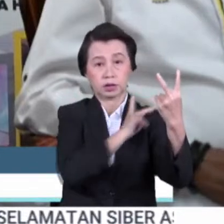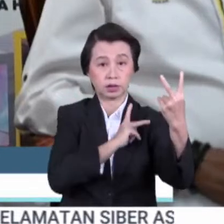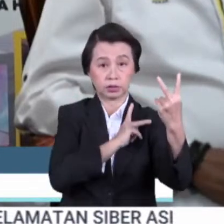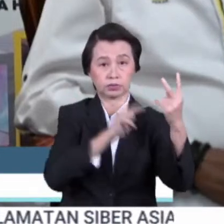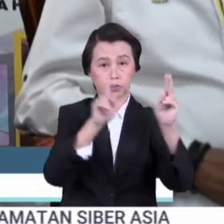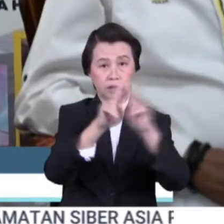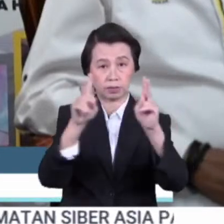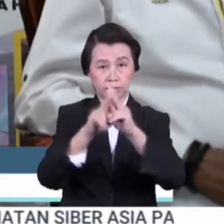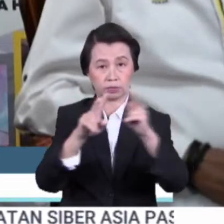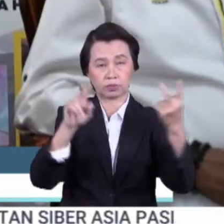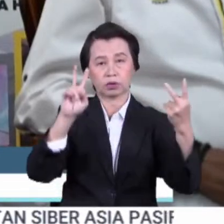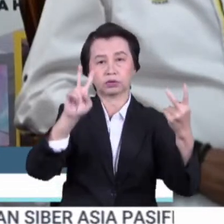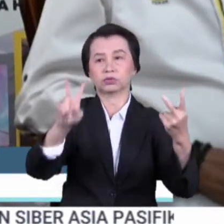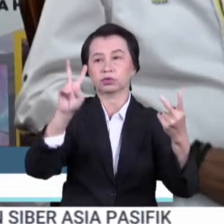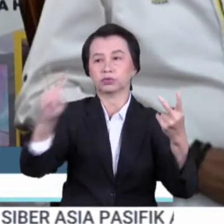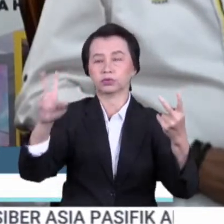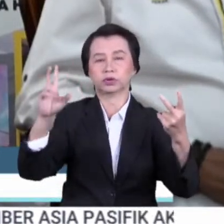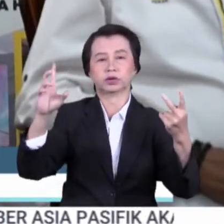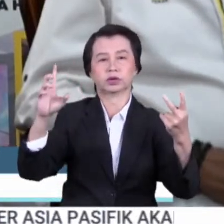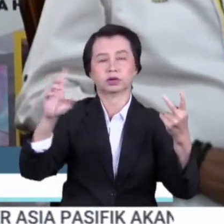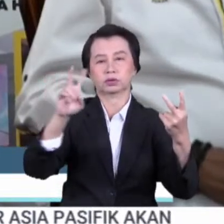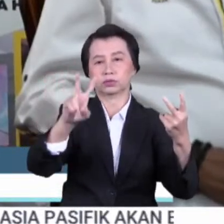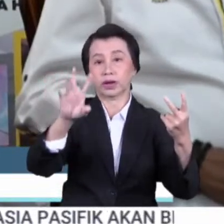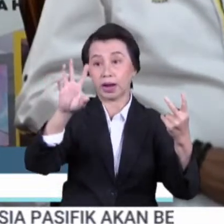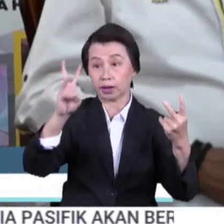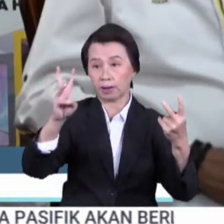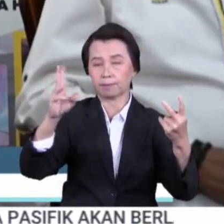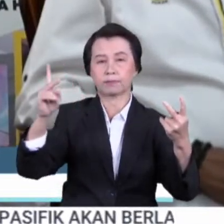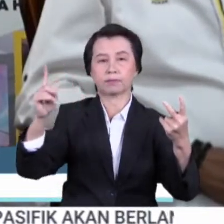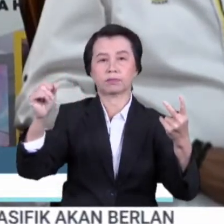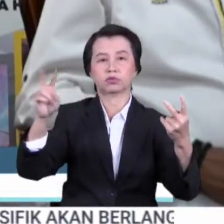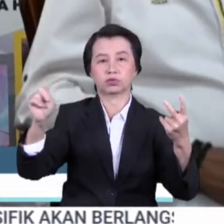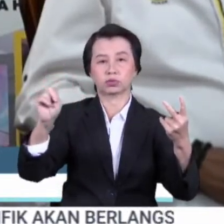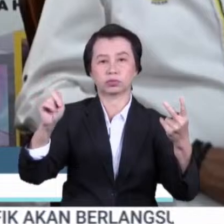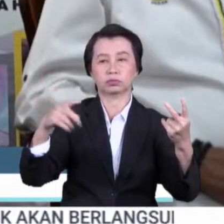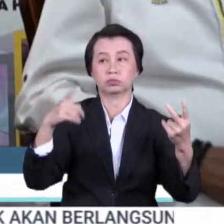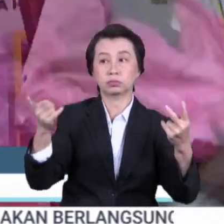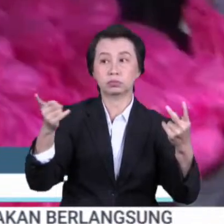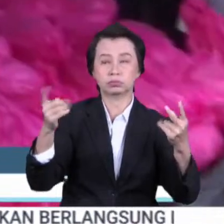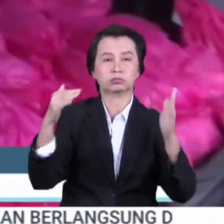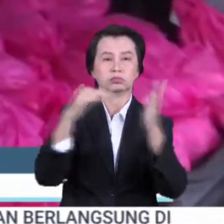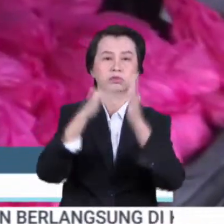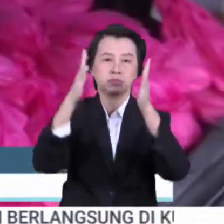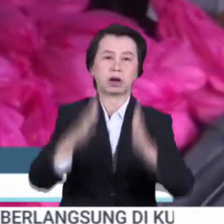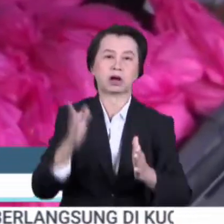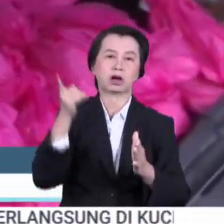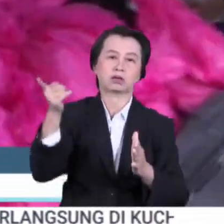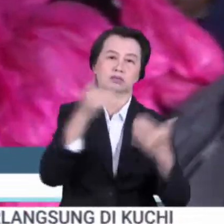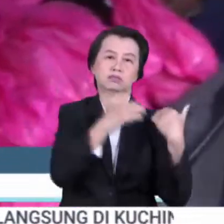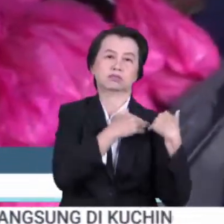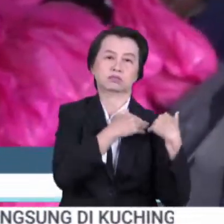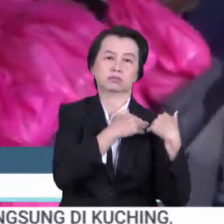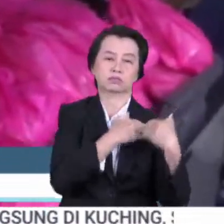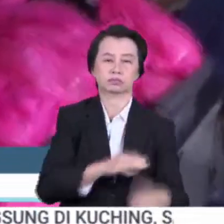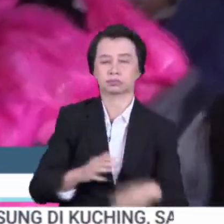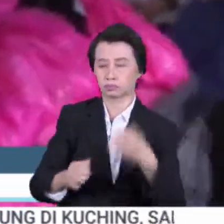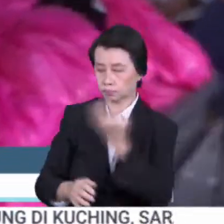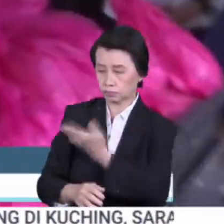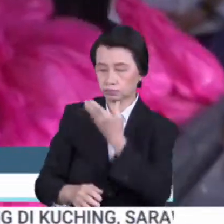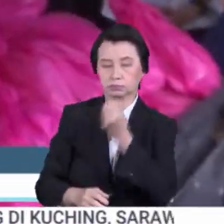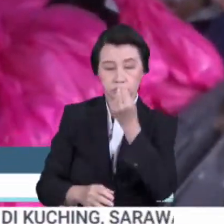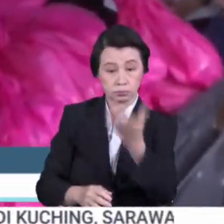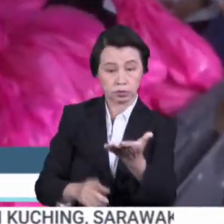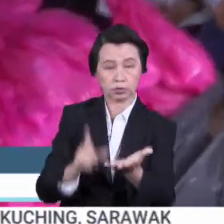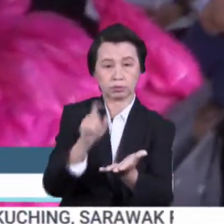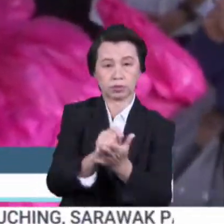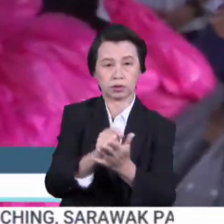bagi 26 dun yang diketuai oleh pembangkang. Beliau berkata demikian kepada media